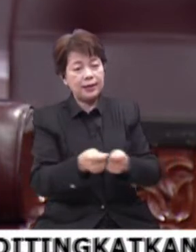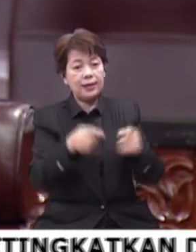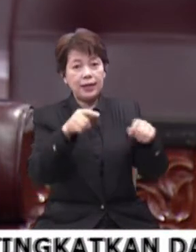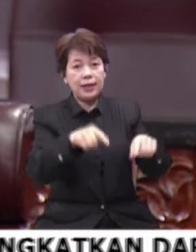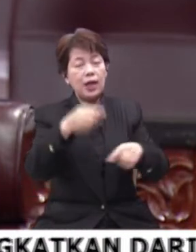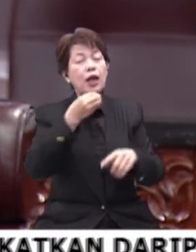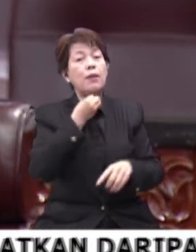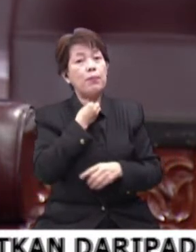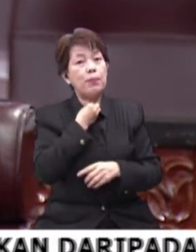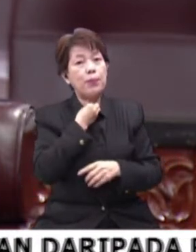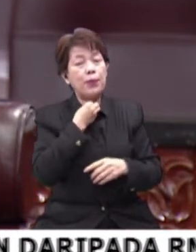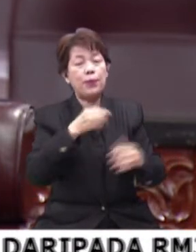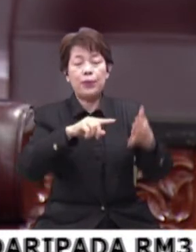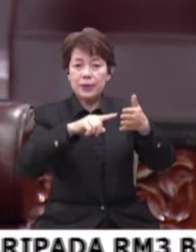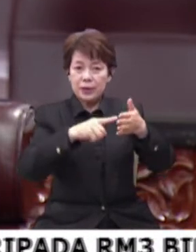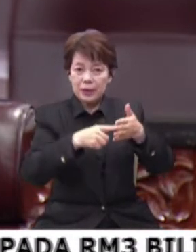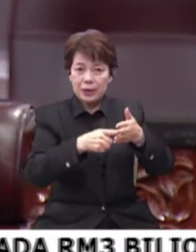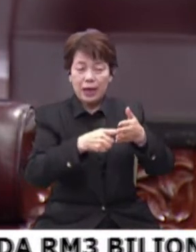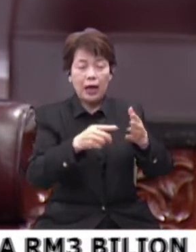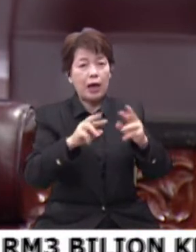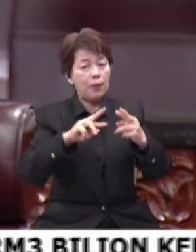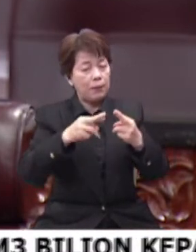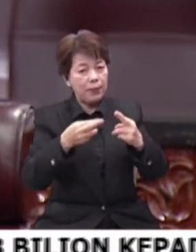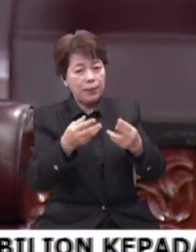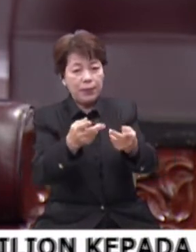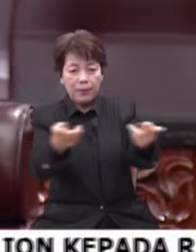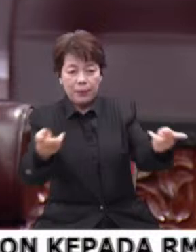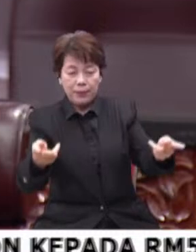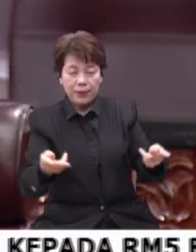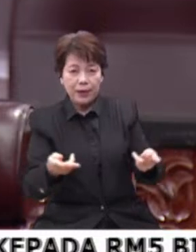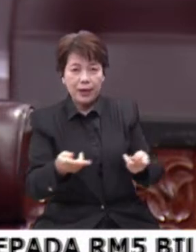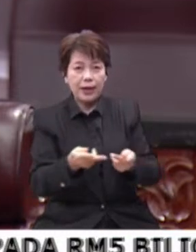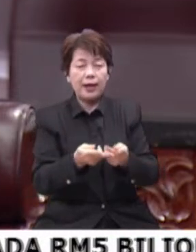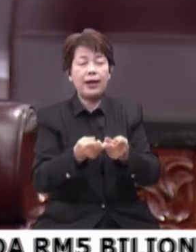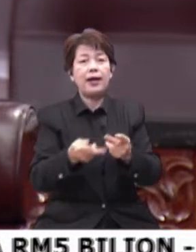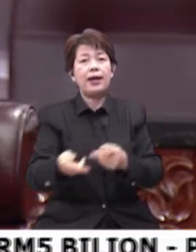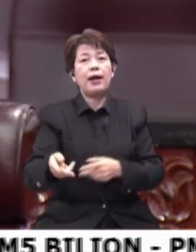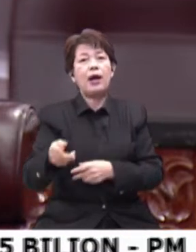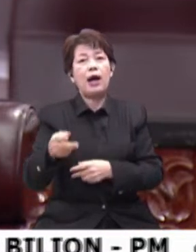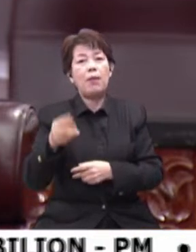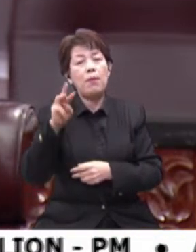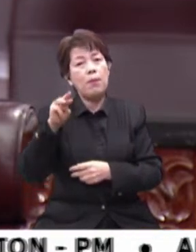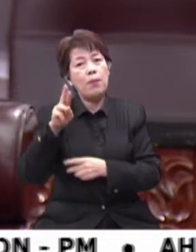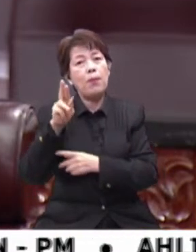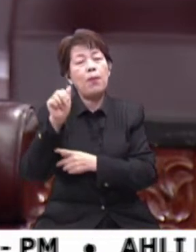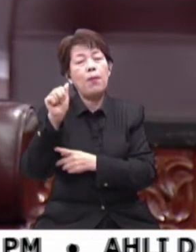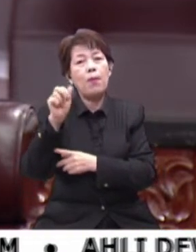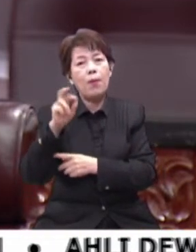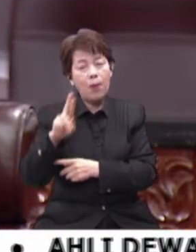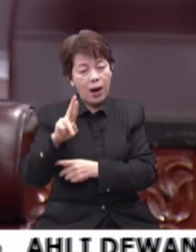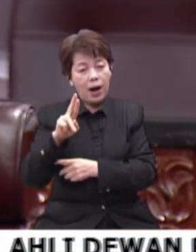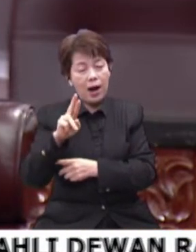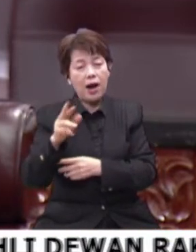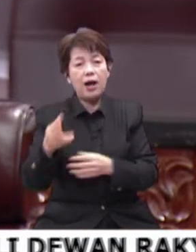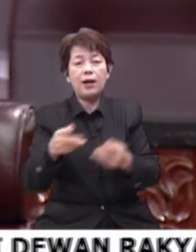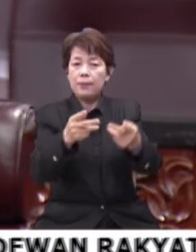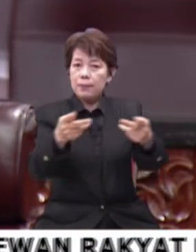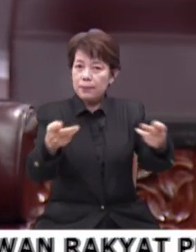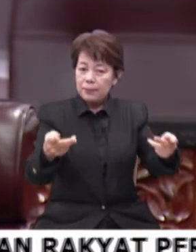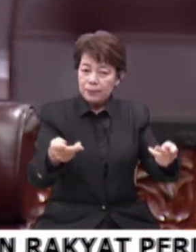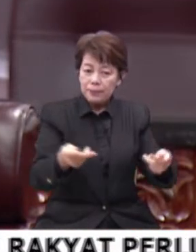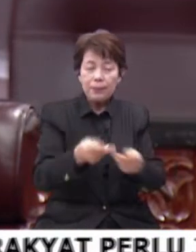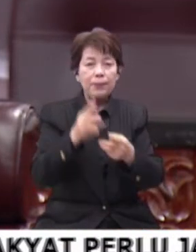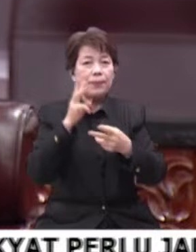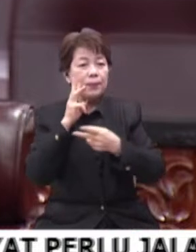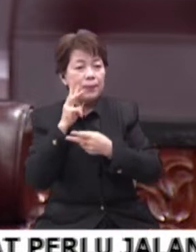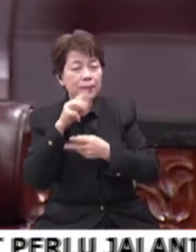perak pemeliharaan kawasan paya bakau Tanjung Ketapang muah pemeliharaan kawasan bekas lumbung bijih besi